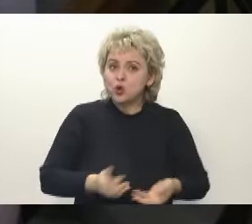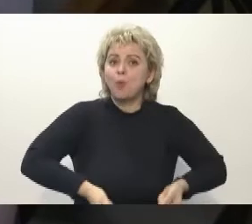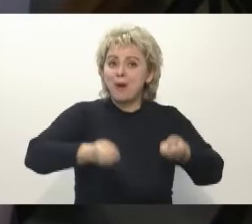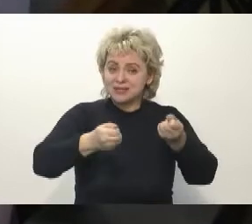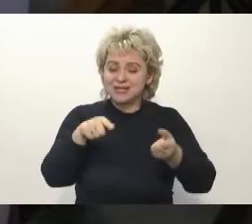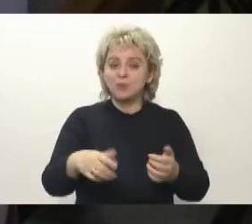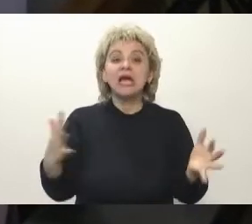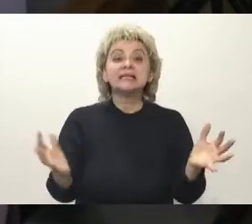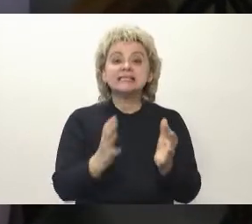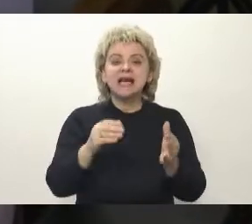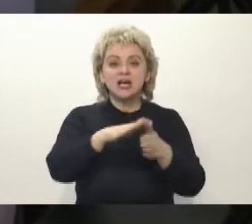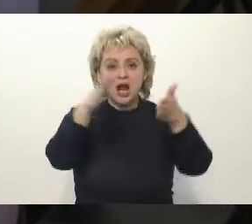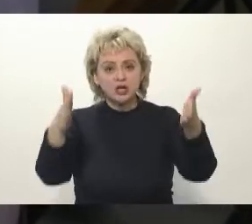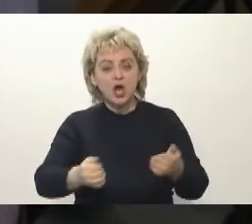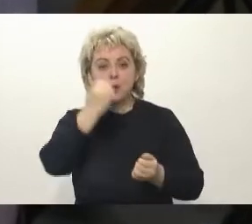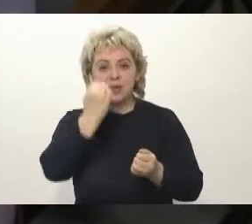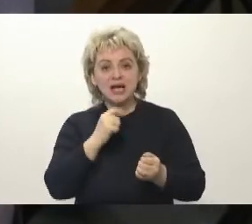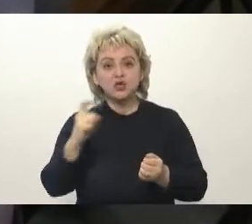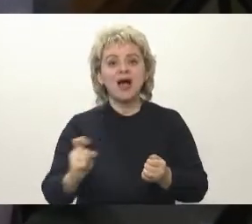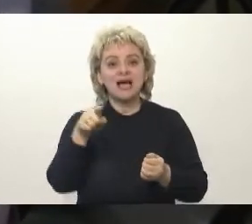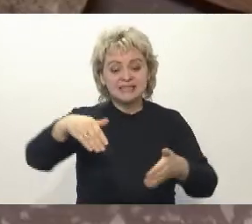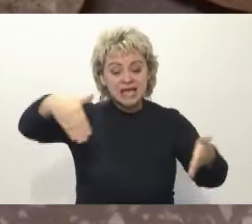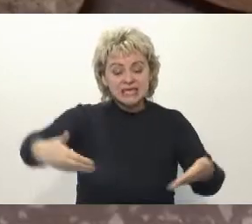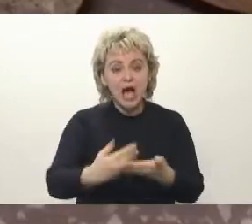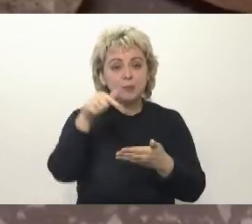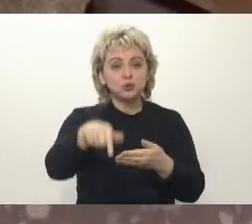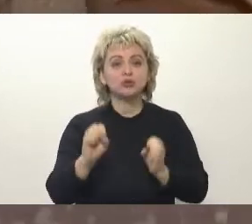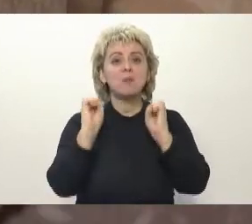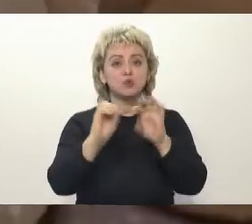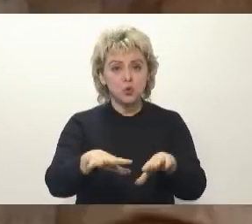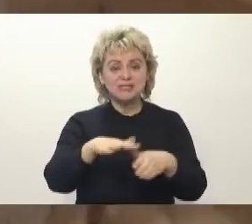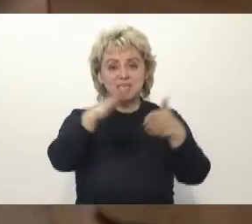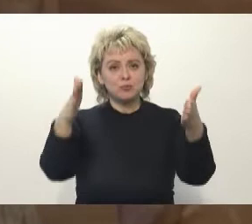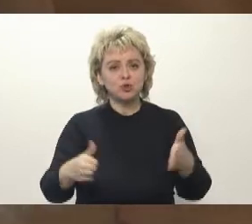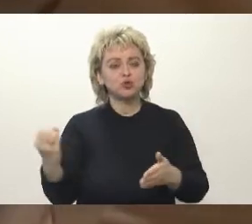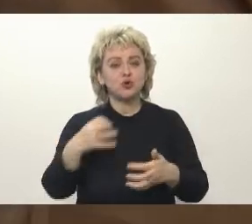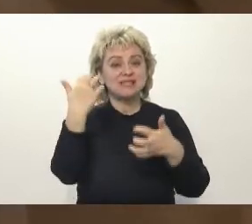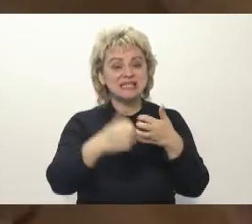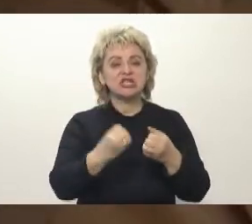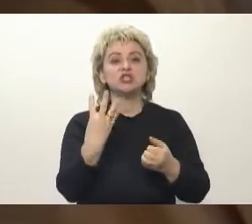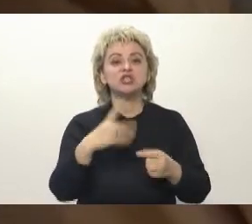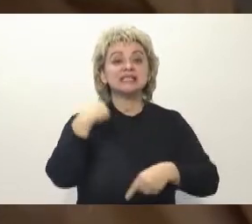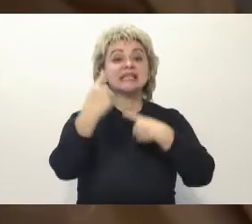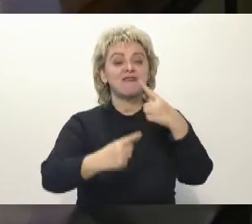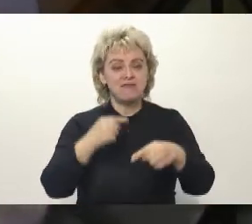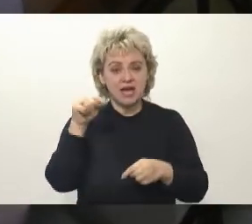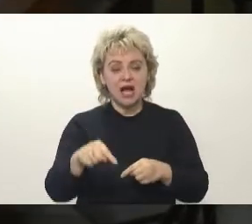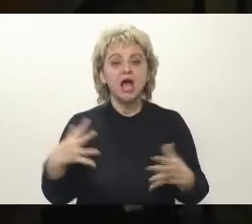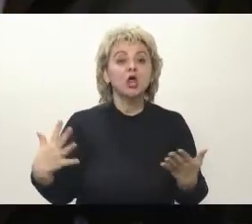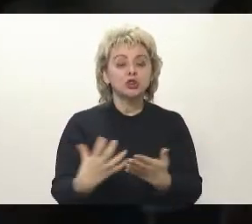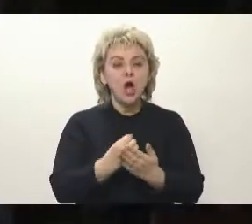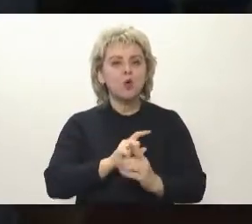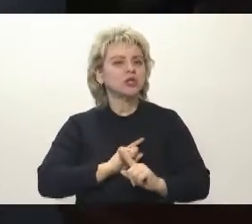поднимать. Сохранилось надгробие благодаря хозяйственной яме. Туда-то и сбросили плиту еще в середине 14 века.